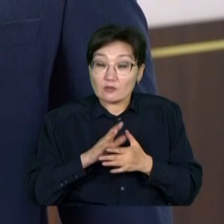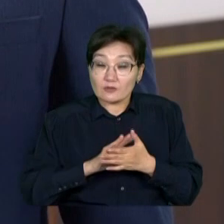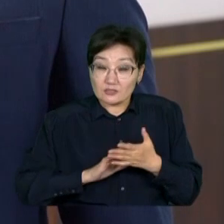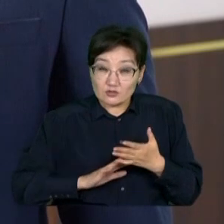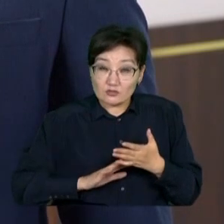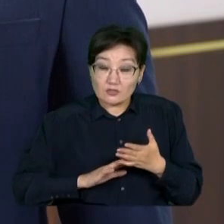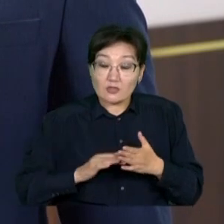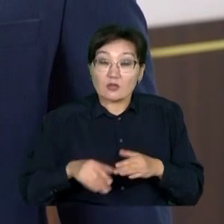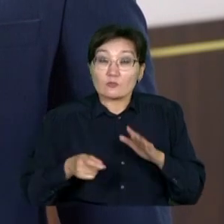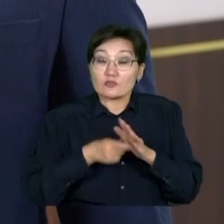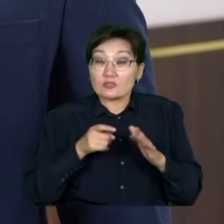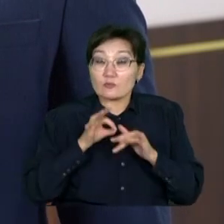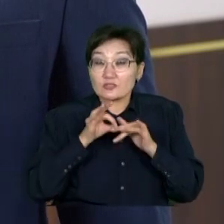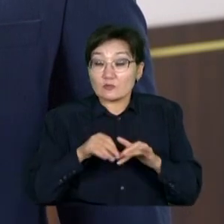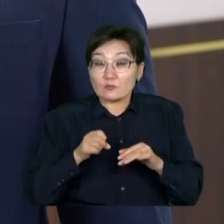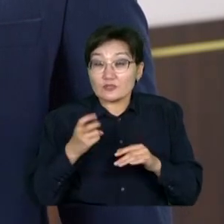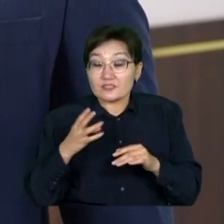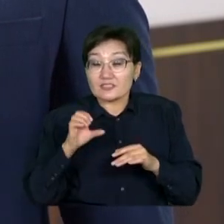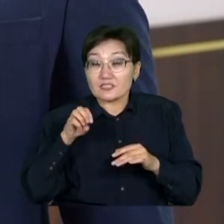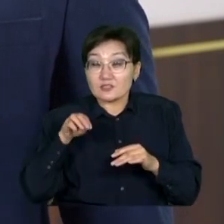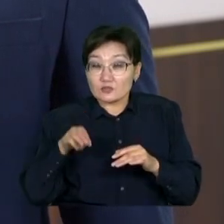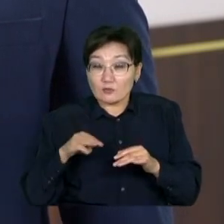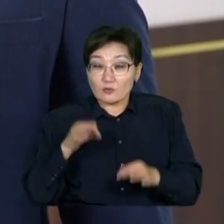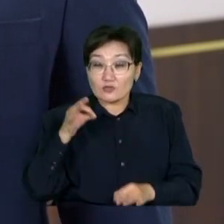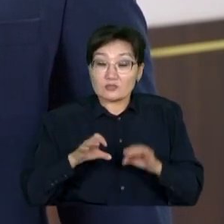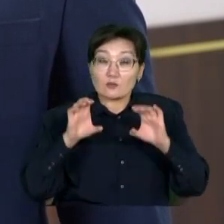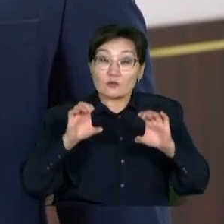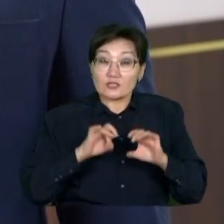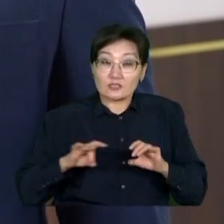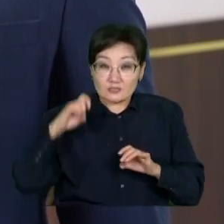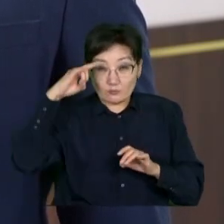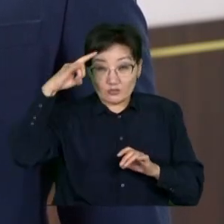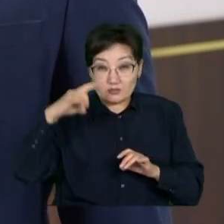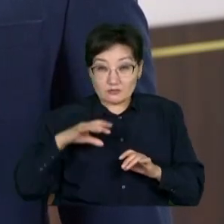продолжаются. Расследование проводится по нескольким статьям Уголовного кодекса Республики Казахстан.